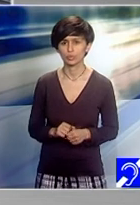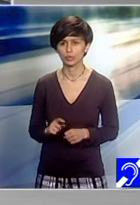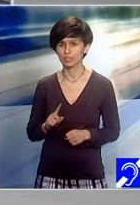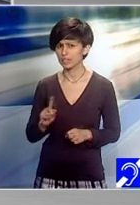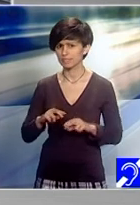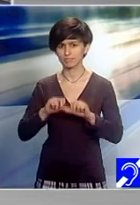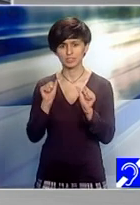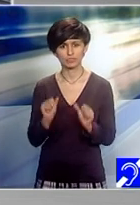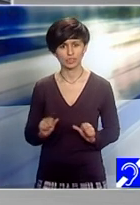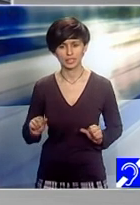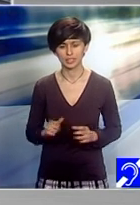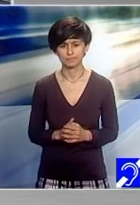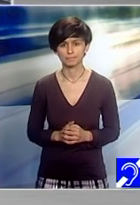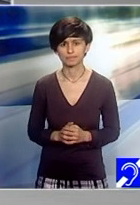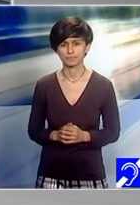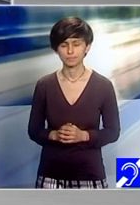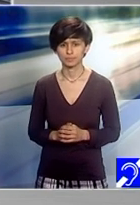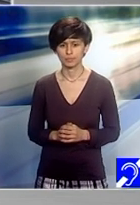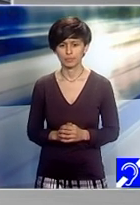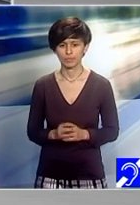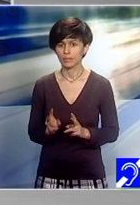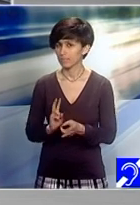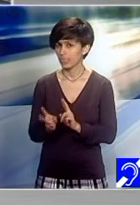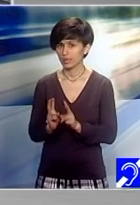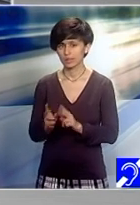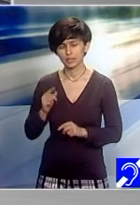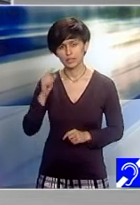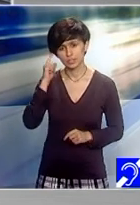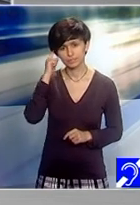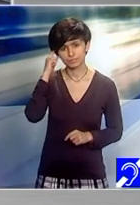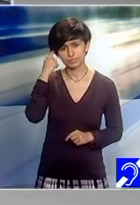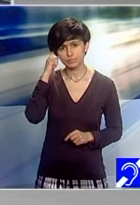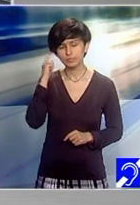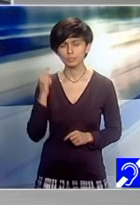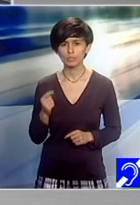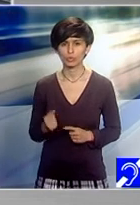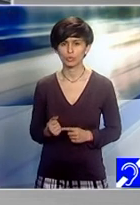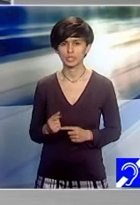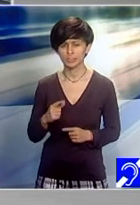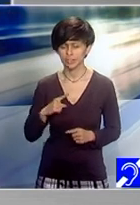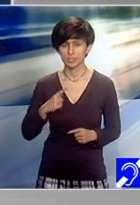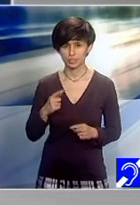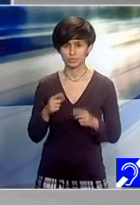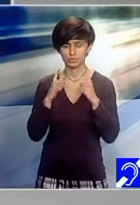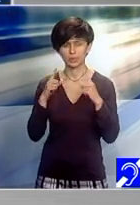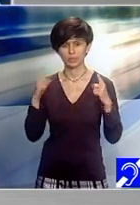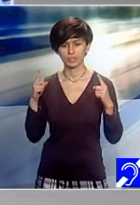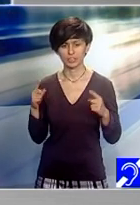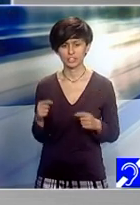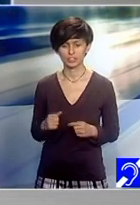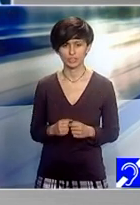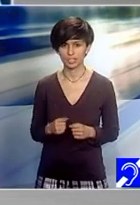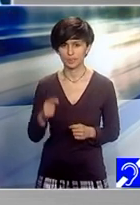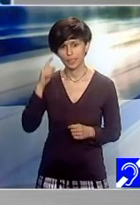perceput profesorii la aceste evenimente? Credeți că sunt deschiși ca să introducă elemente de